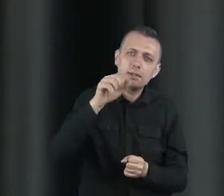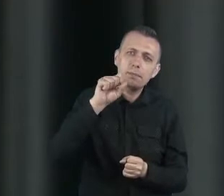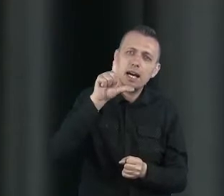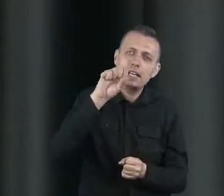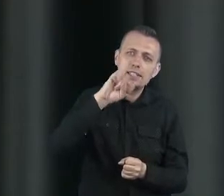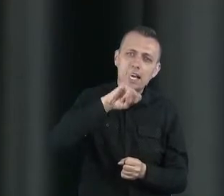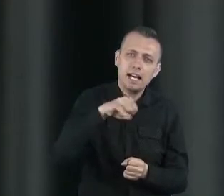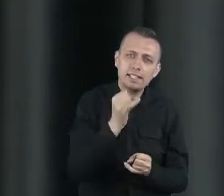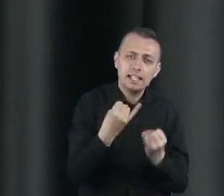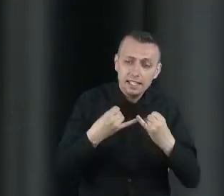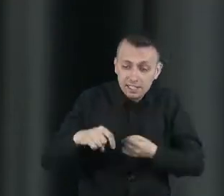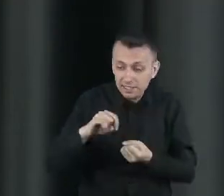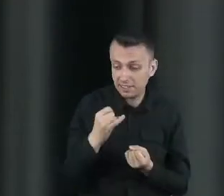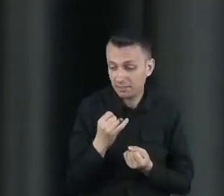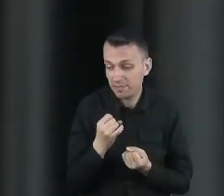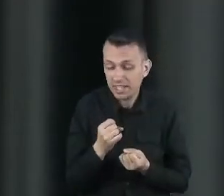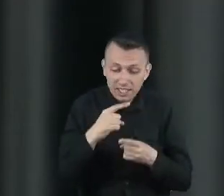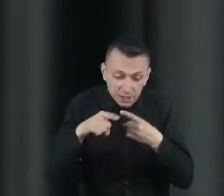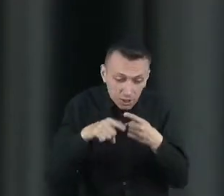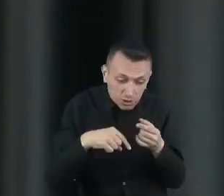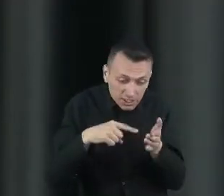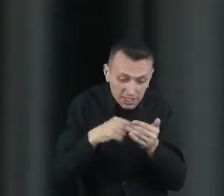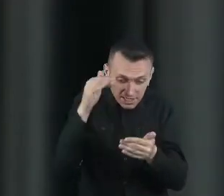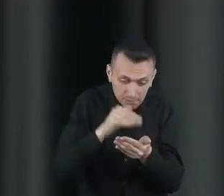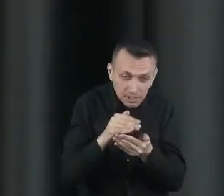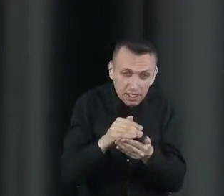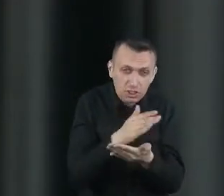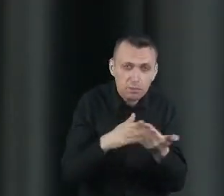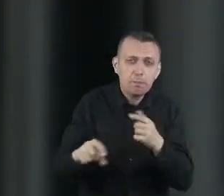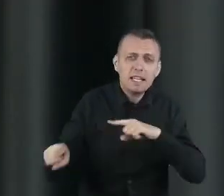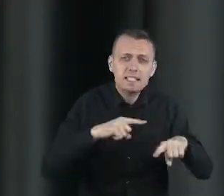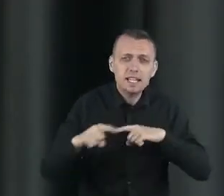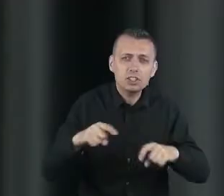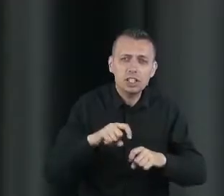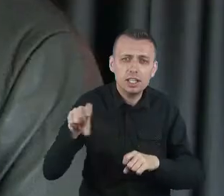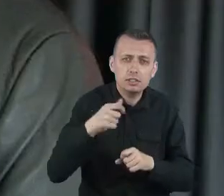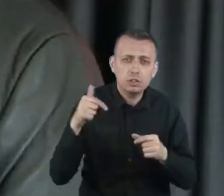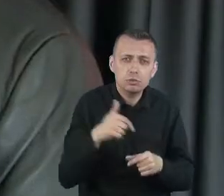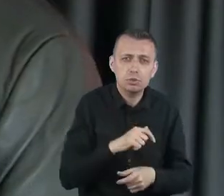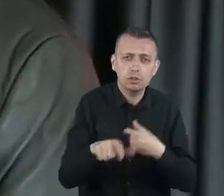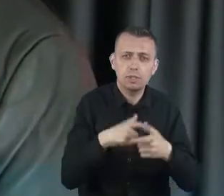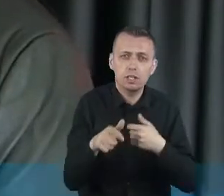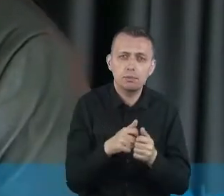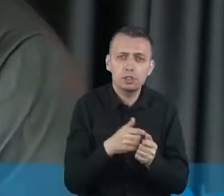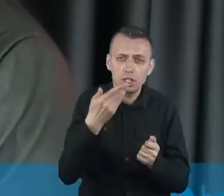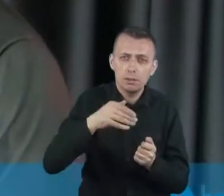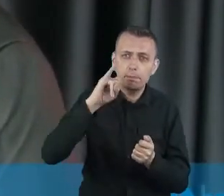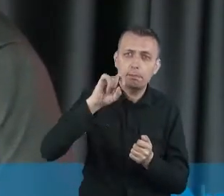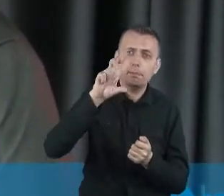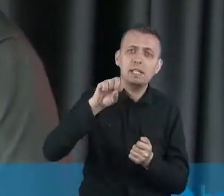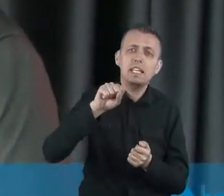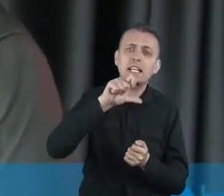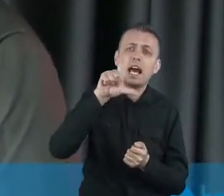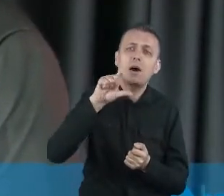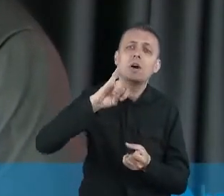wybrzuszenie po prostu w terenie. To jest bez znaczenia. Gdzieś musimy sięgać, coś musimy realizować. On jako wychowanek domu